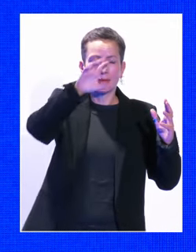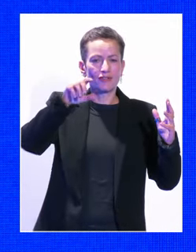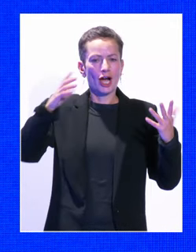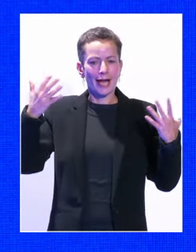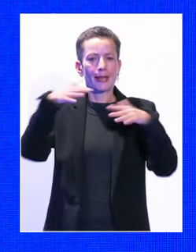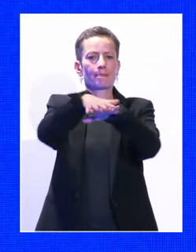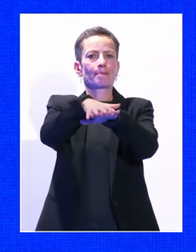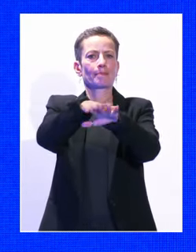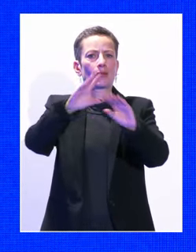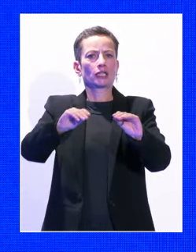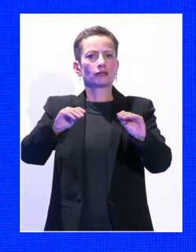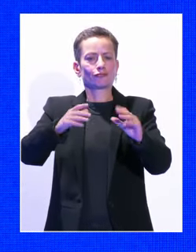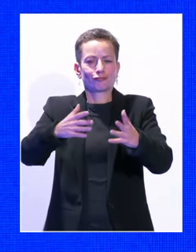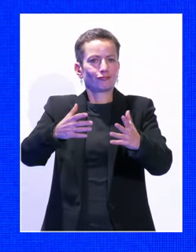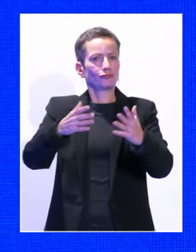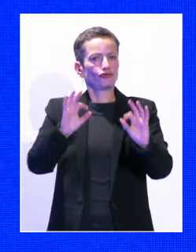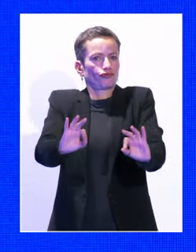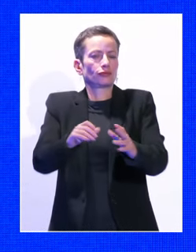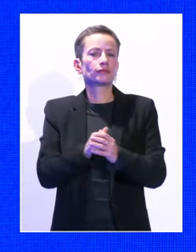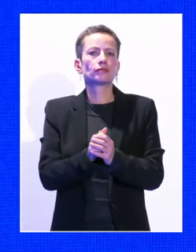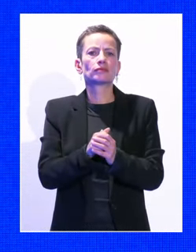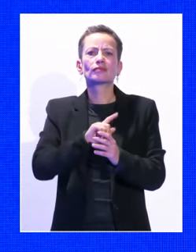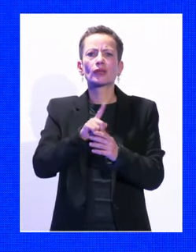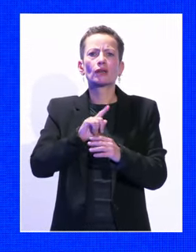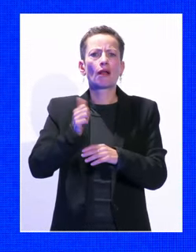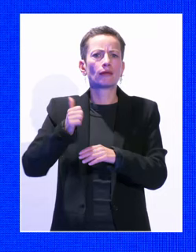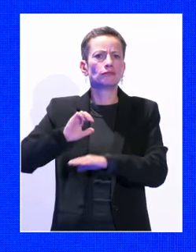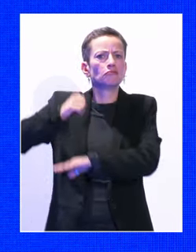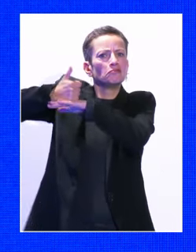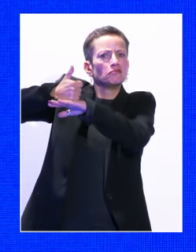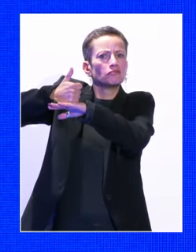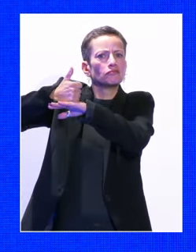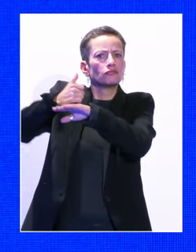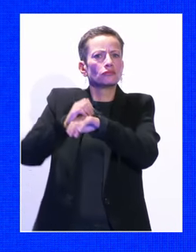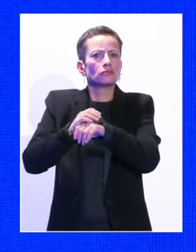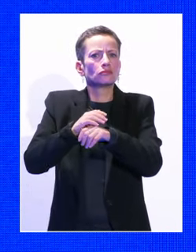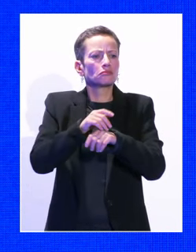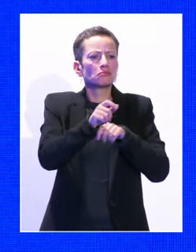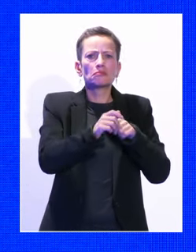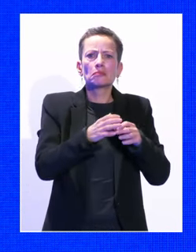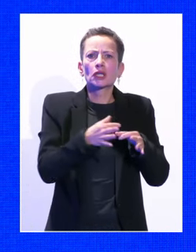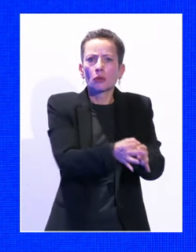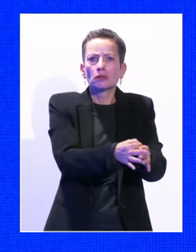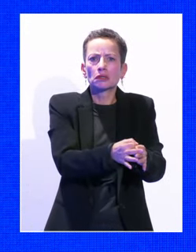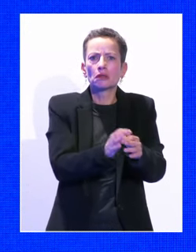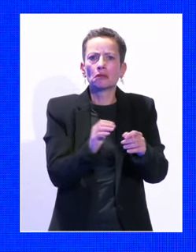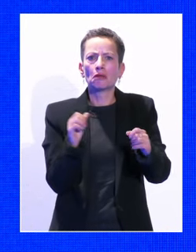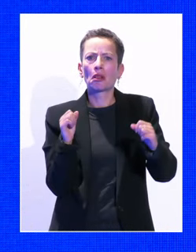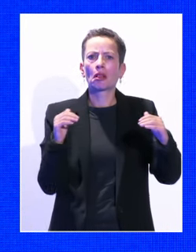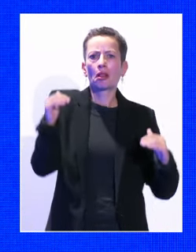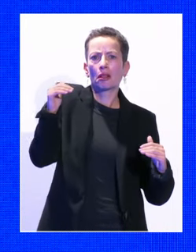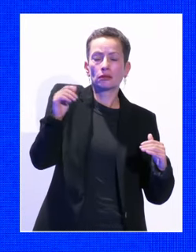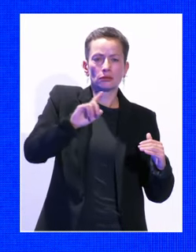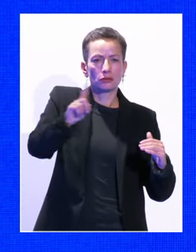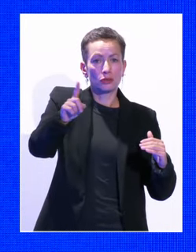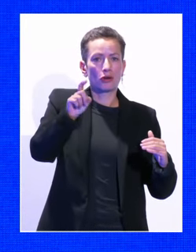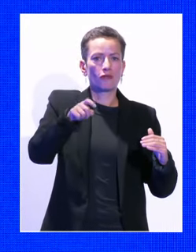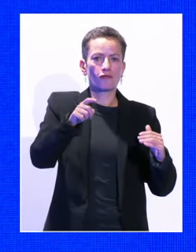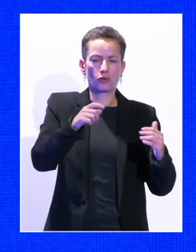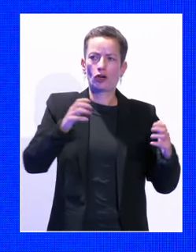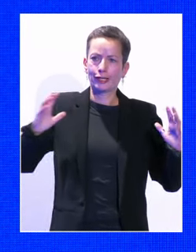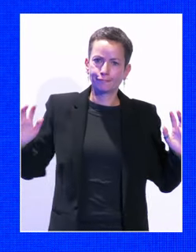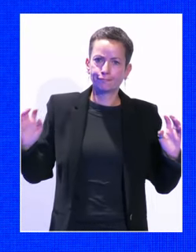Non pas la domination de la majorité sur des minorités, mais la capacité de se rassembler, de se